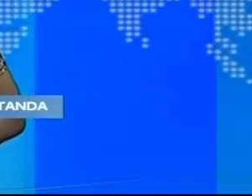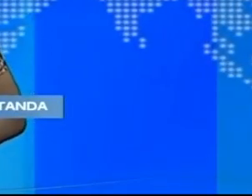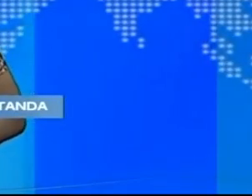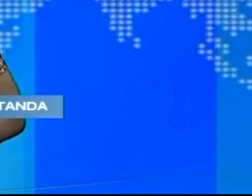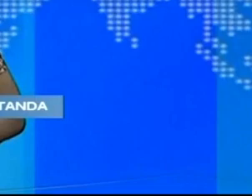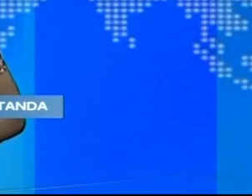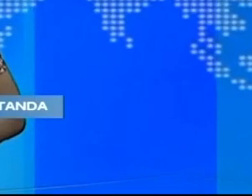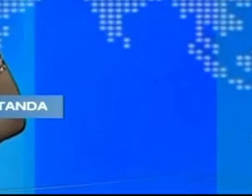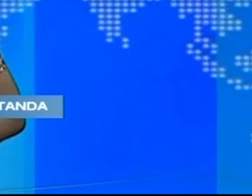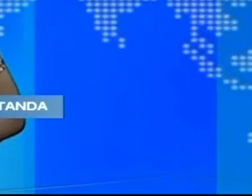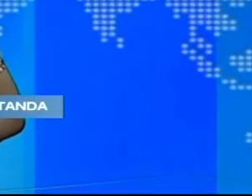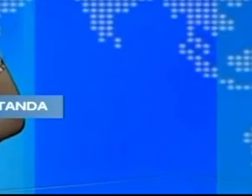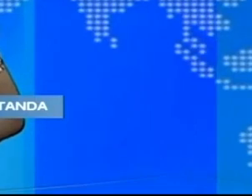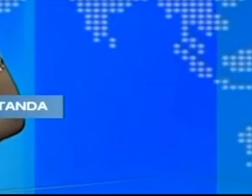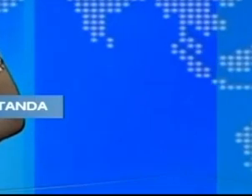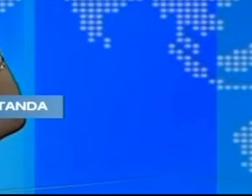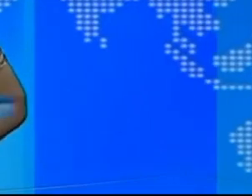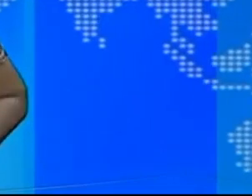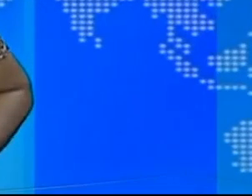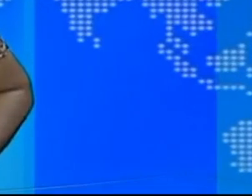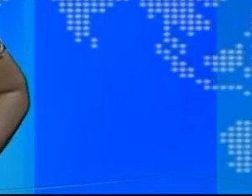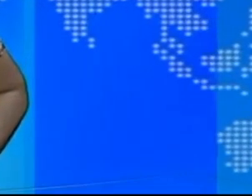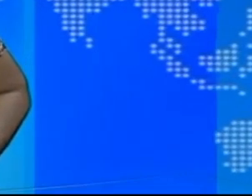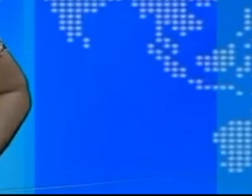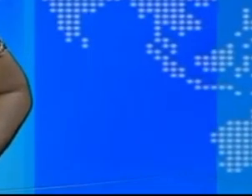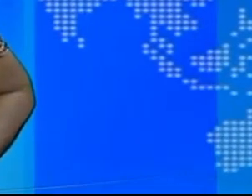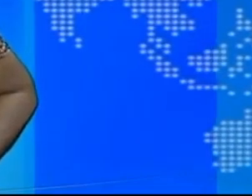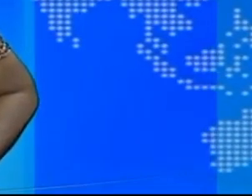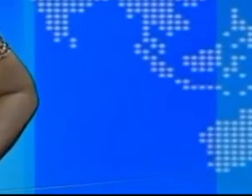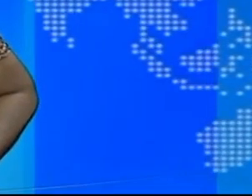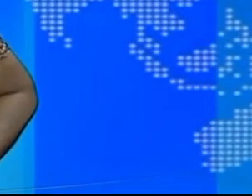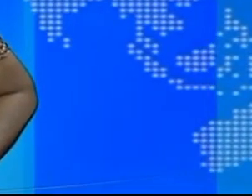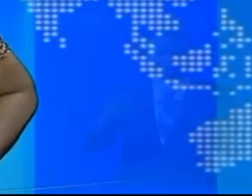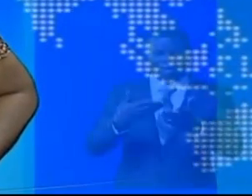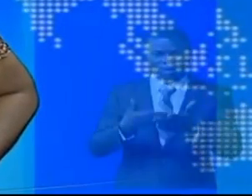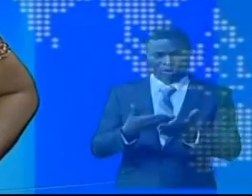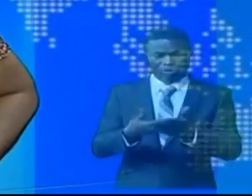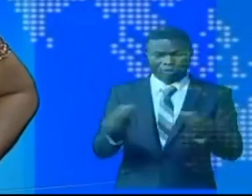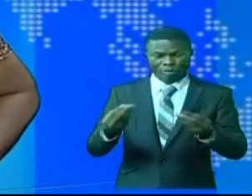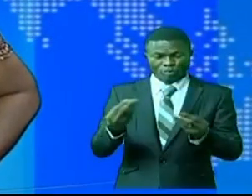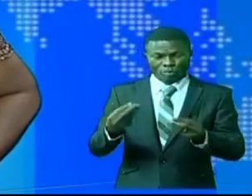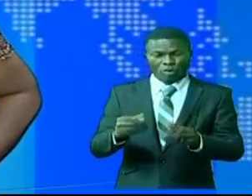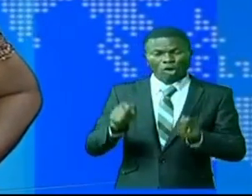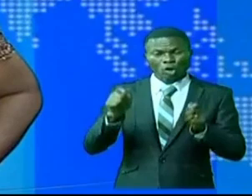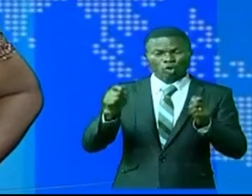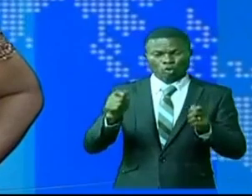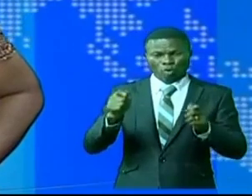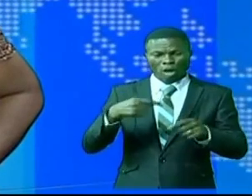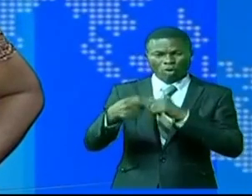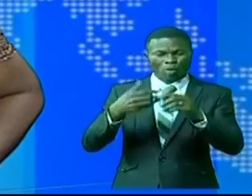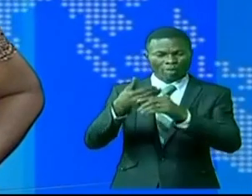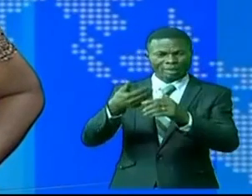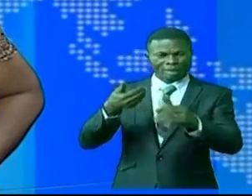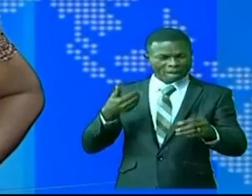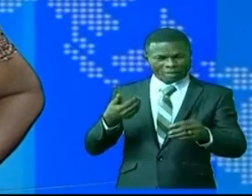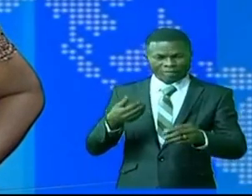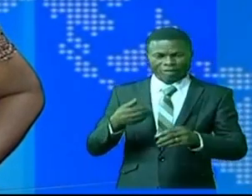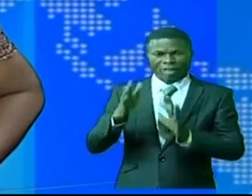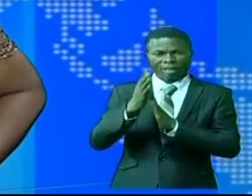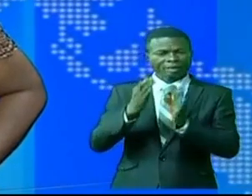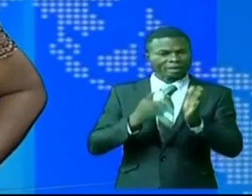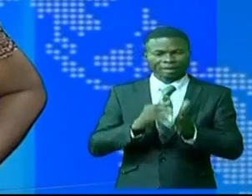entre Orlando Piraté de l'Afrique du Sud et Berkane du Maroc. Nous sommes